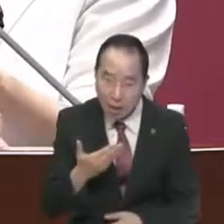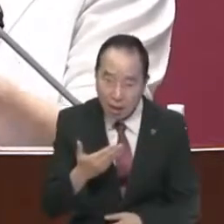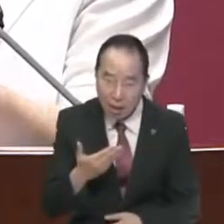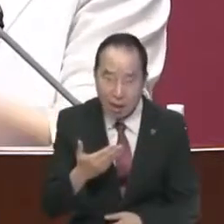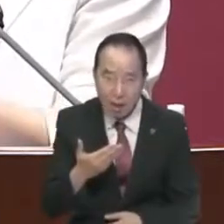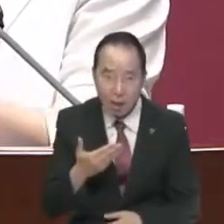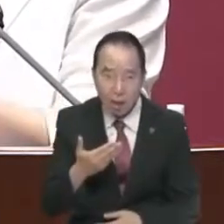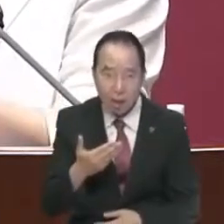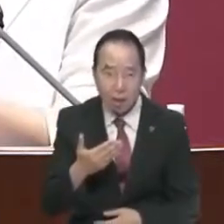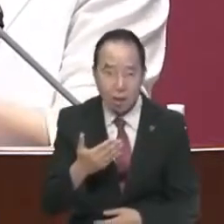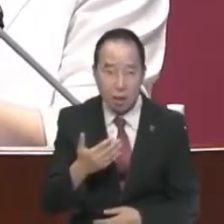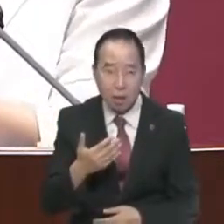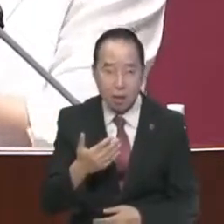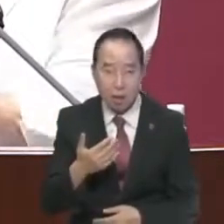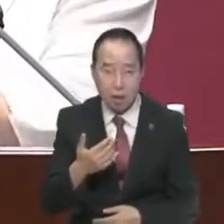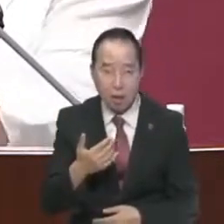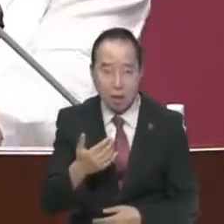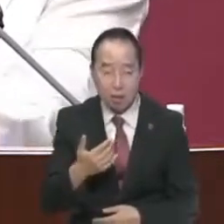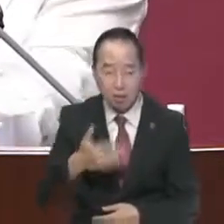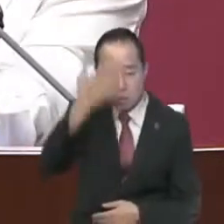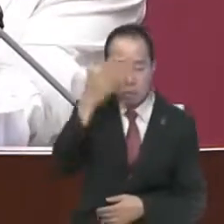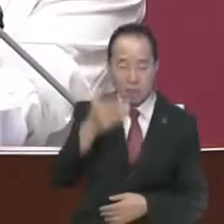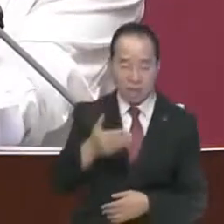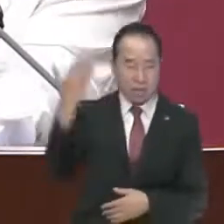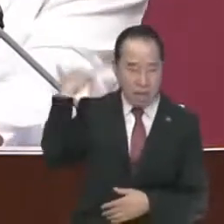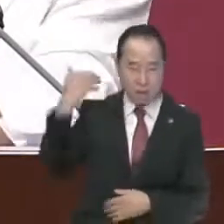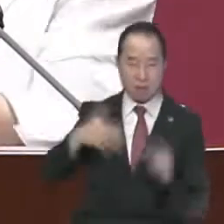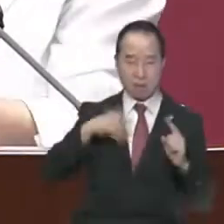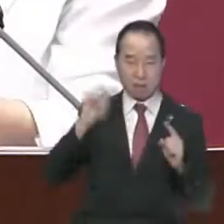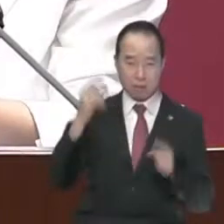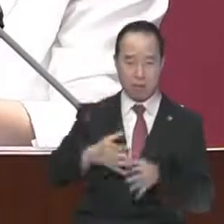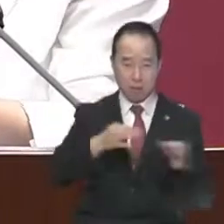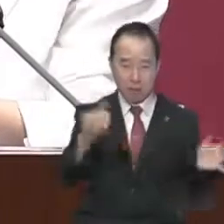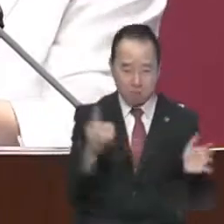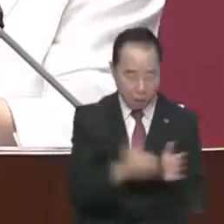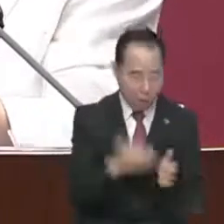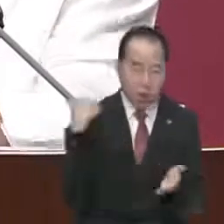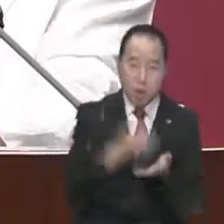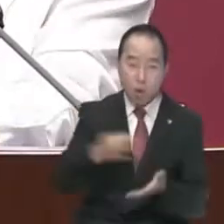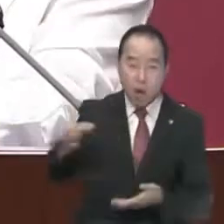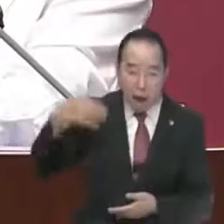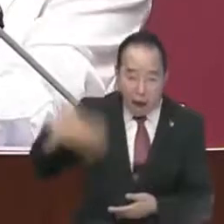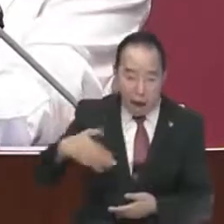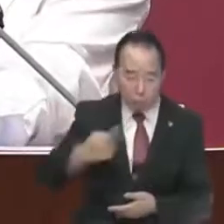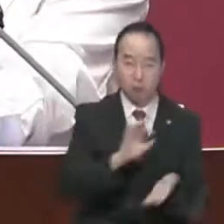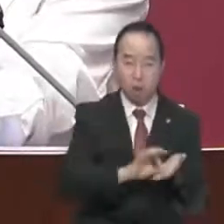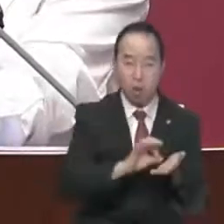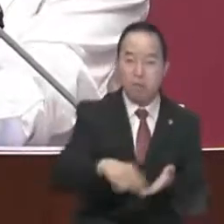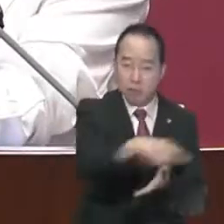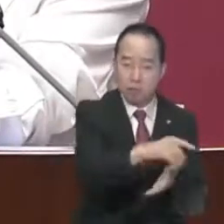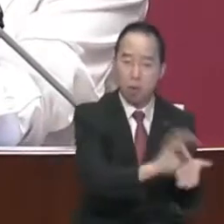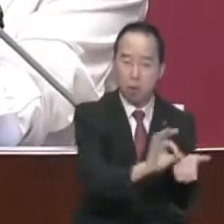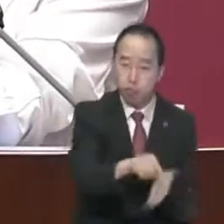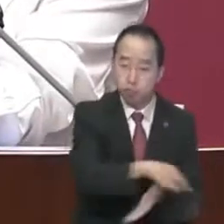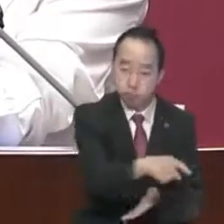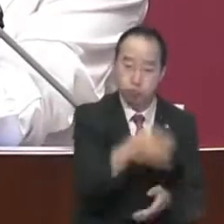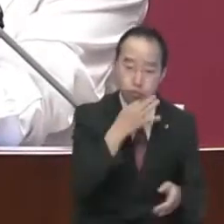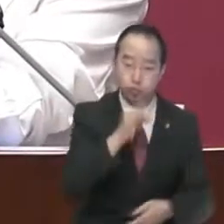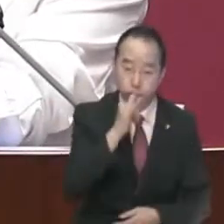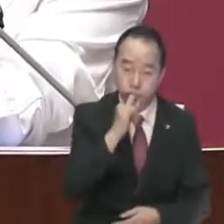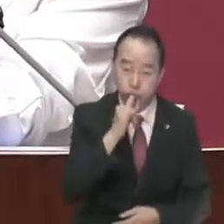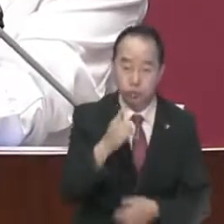지역 소상공인들한테 돌아간 돈이기 때문에 저는 충분히 효과가 있었다고 생각하고요. 전 국민에게 30만 원 지급하면 15조 정도